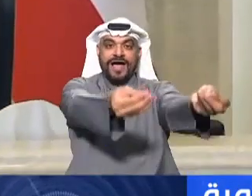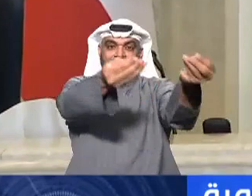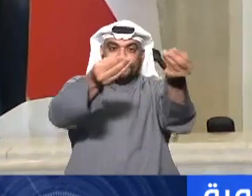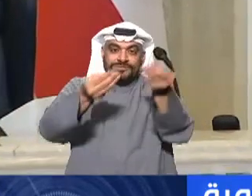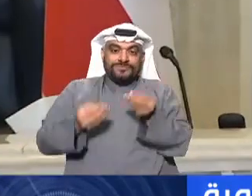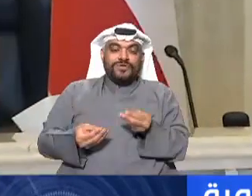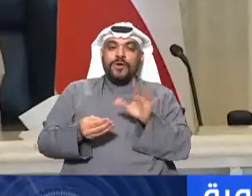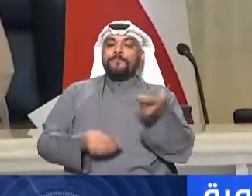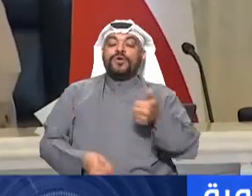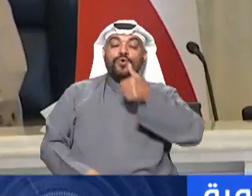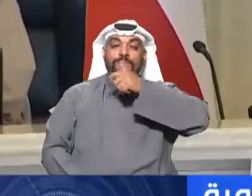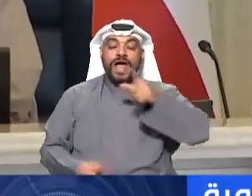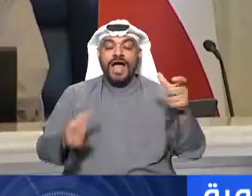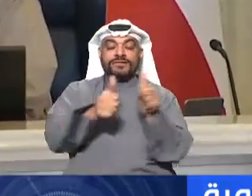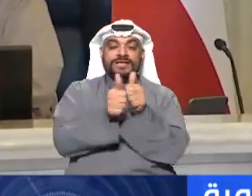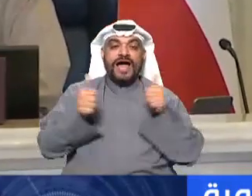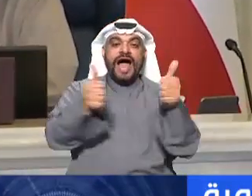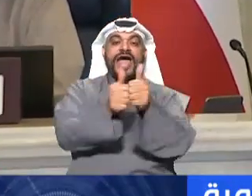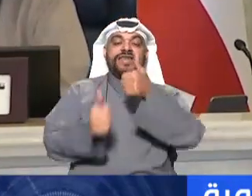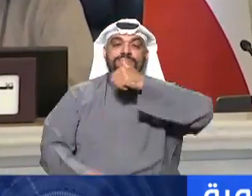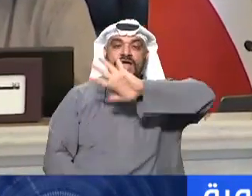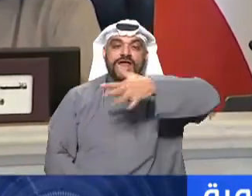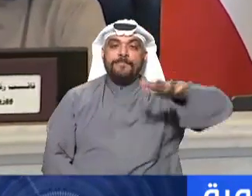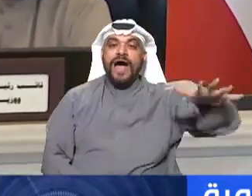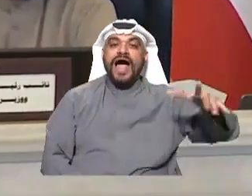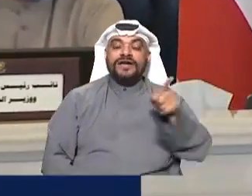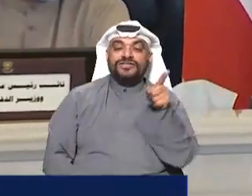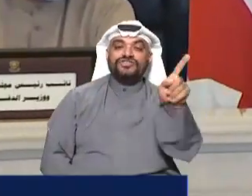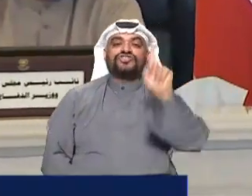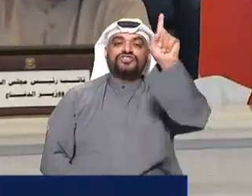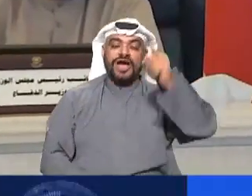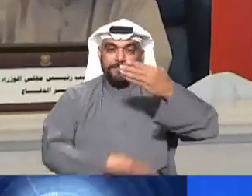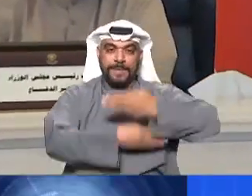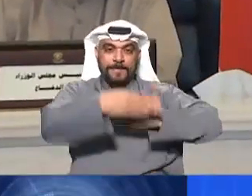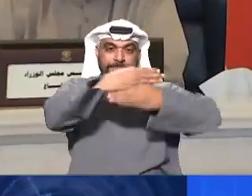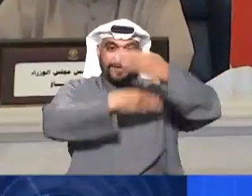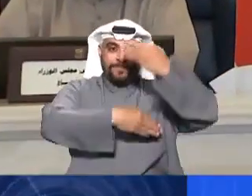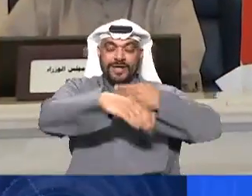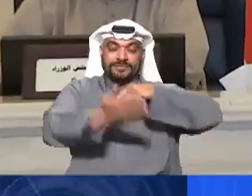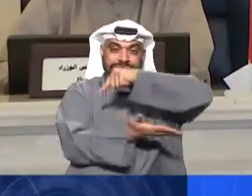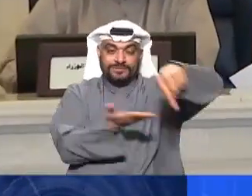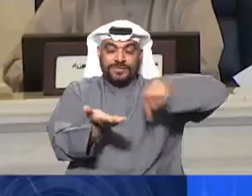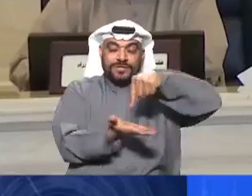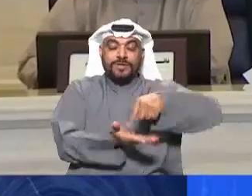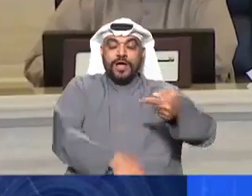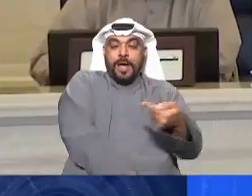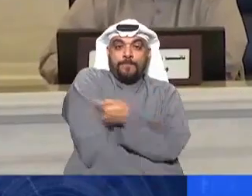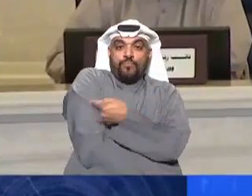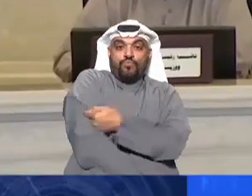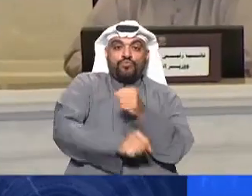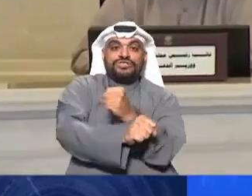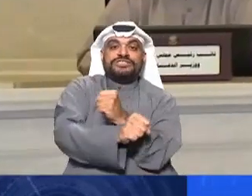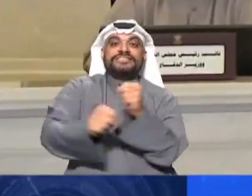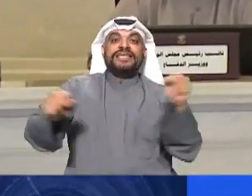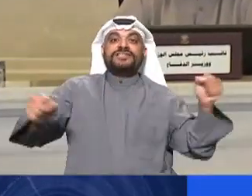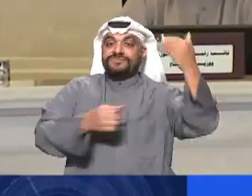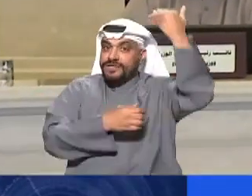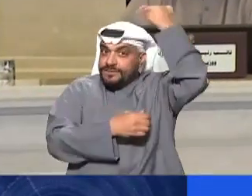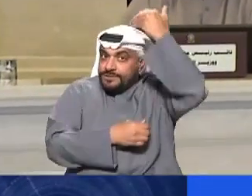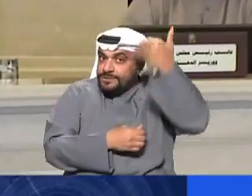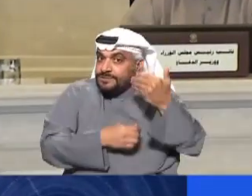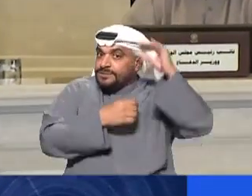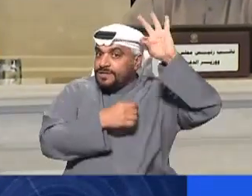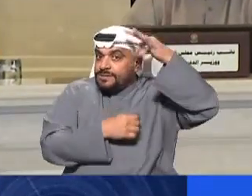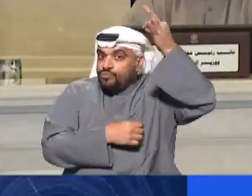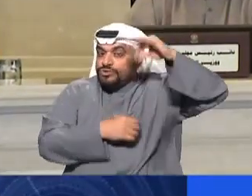محمد عبد الرحمن البحر لمشروع تصميم وإنشاء وتنفيذ مركز مستشفى جراحة المخ والأعصاب بجوار مستشفى